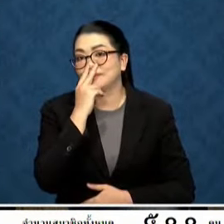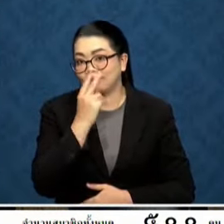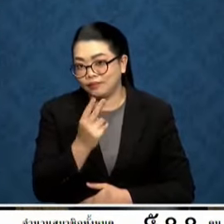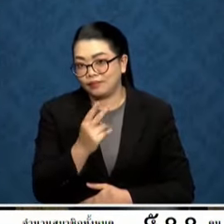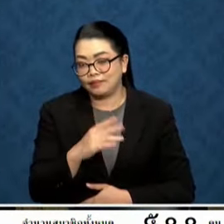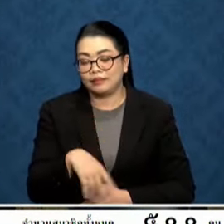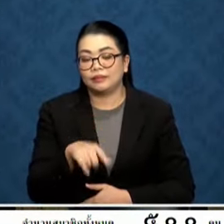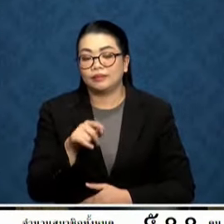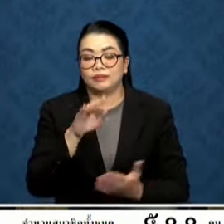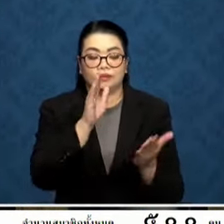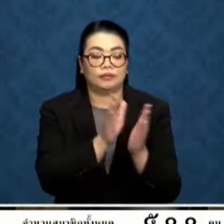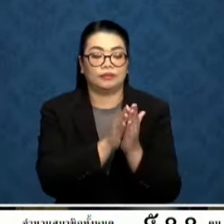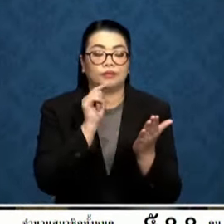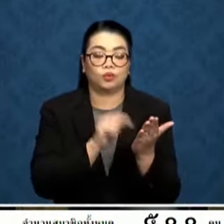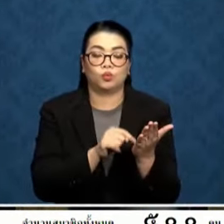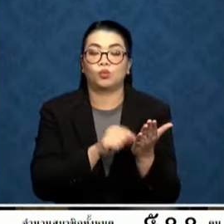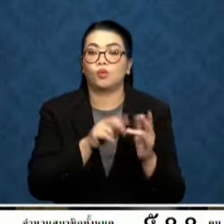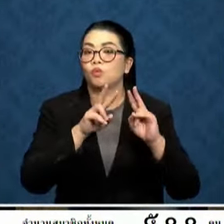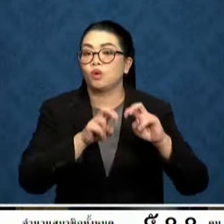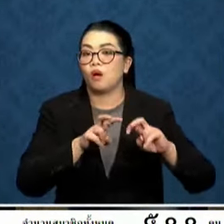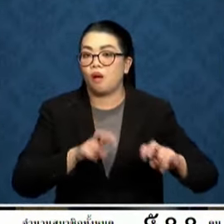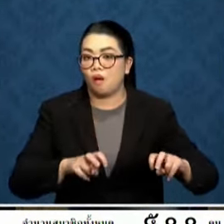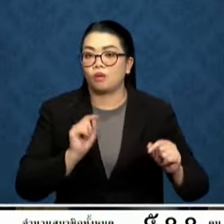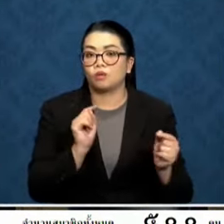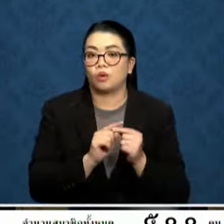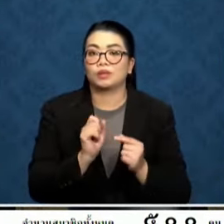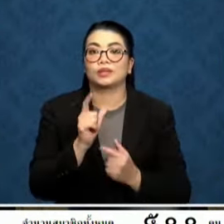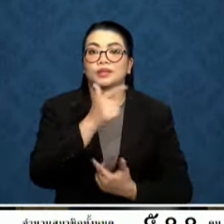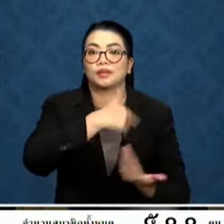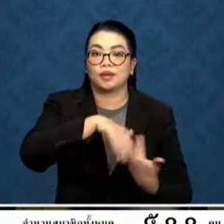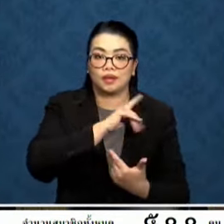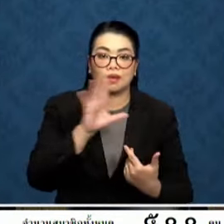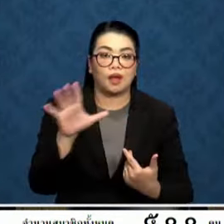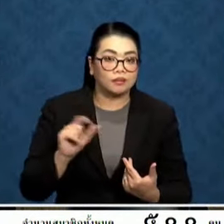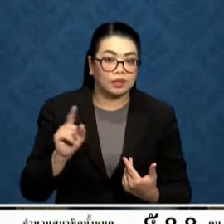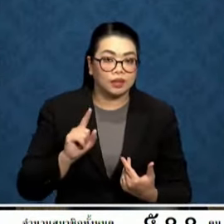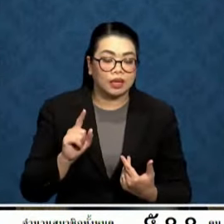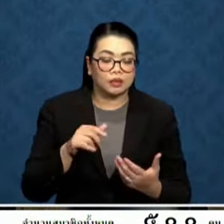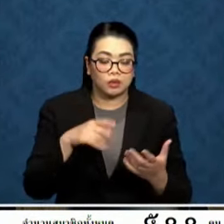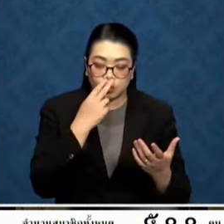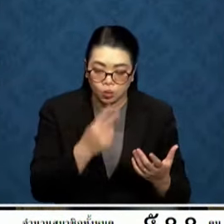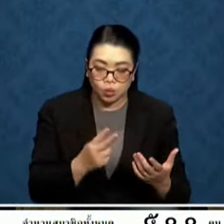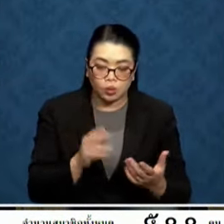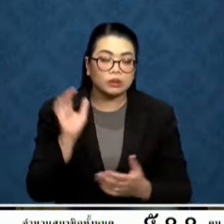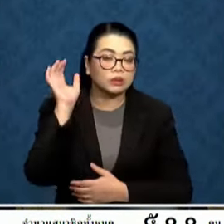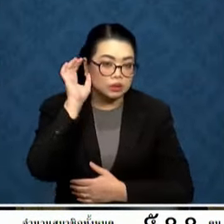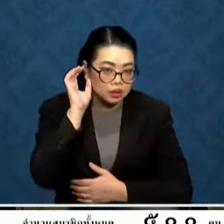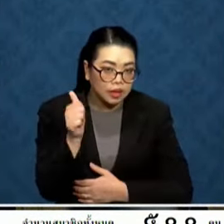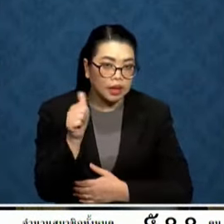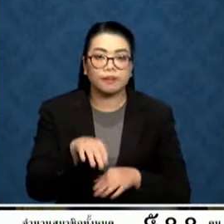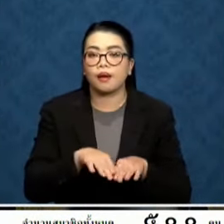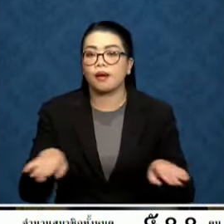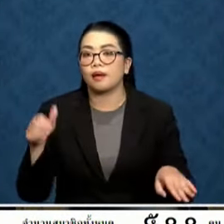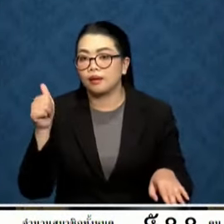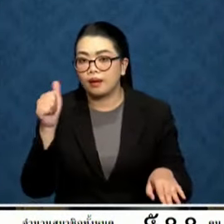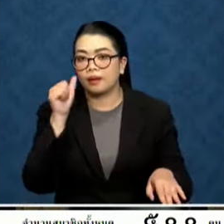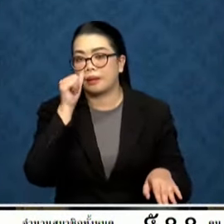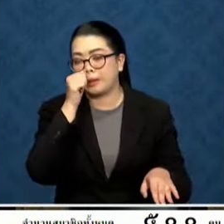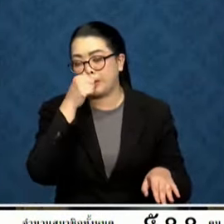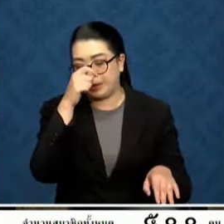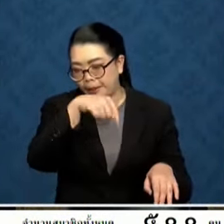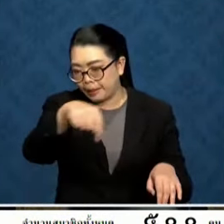วิเคราะห์ทางเศรษฐกิจจากแหล่งที่เชื่อถือได้ได้มาตรฐานทุกแทบทุก